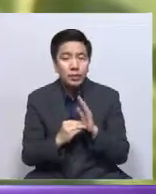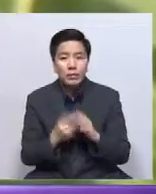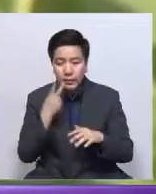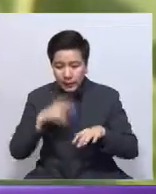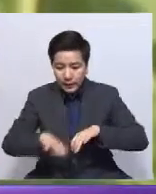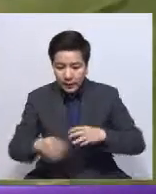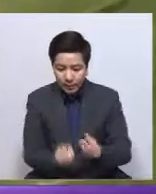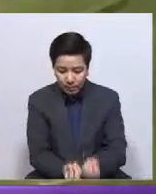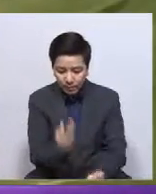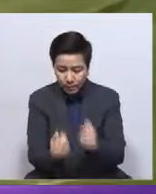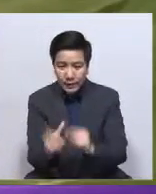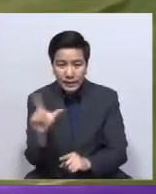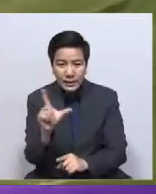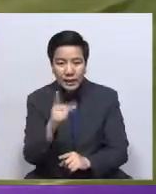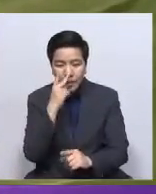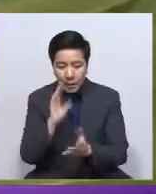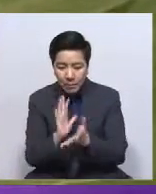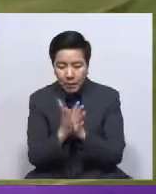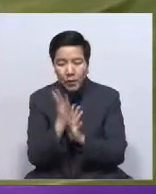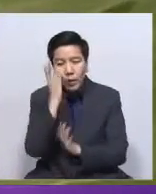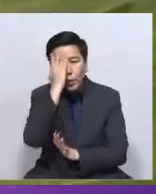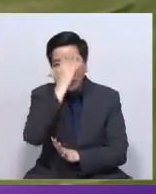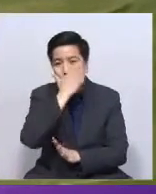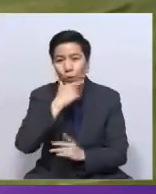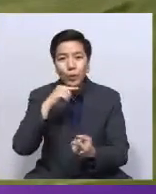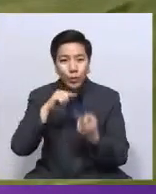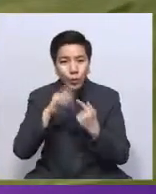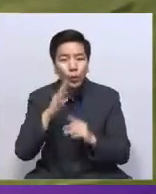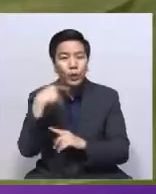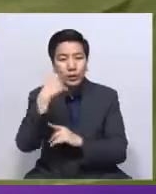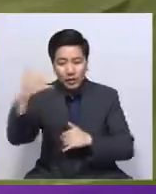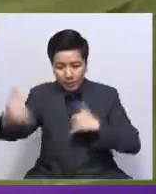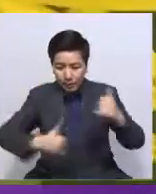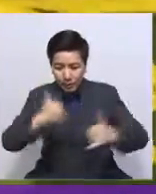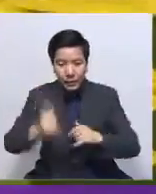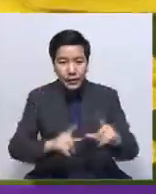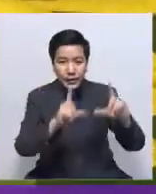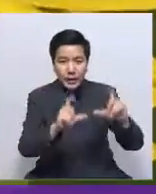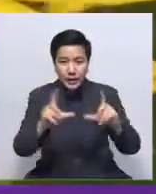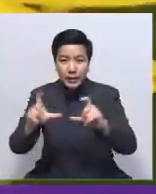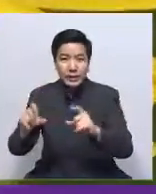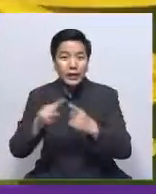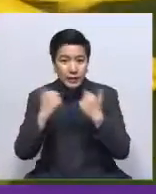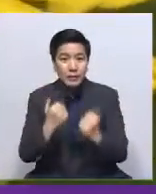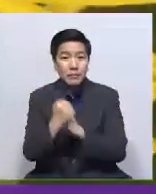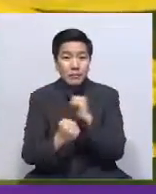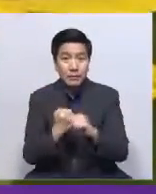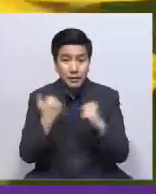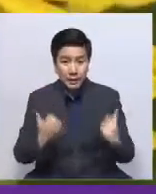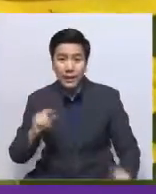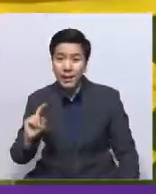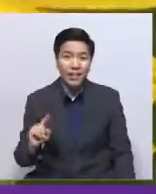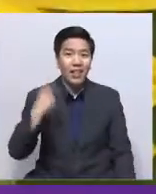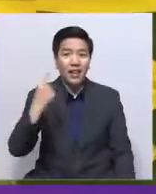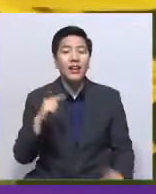จัดสรรพื้นที่ปลูกดอกทานตะวันเพื่อปรับทัศนียภาพให้สวยงามแล้วก็ดึงดูดการท่องเที่ยวซึ่งเขาเริ่มดำเนินการปีนี้เป็นปีแรก